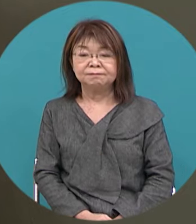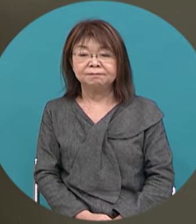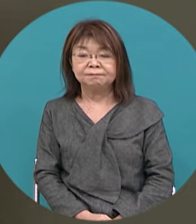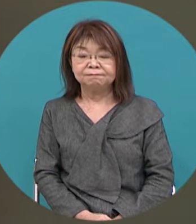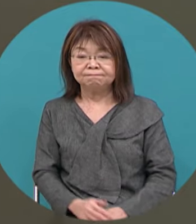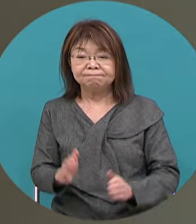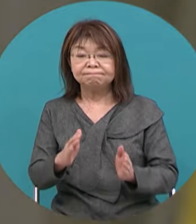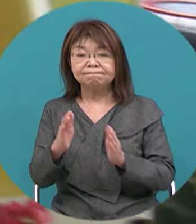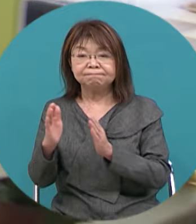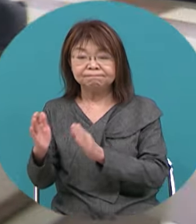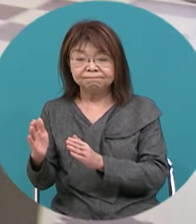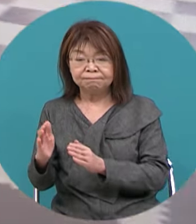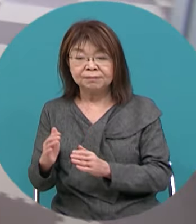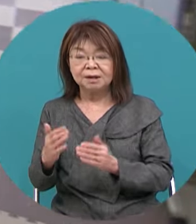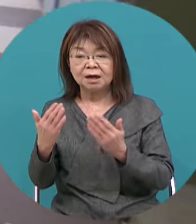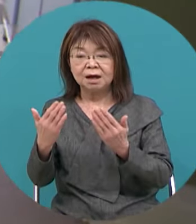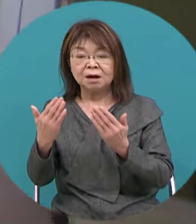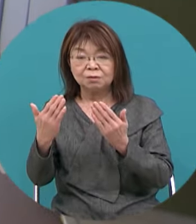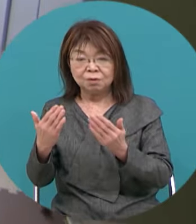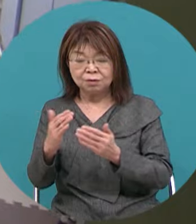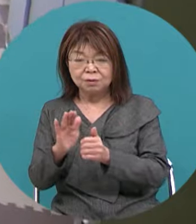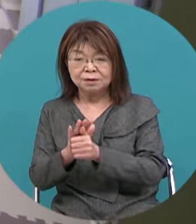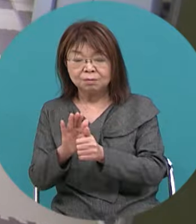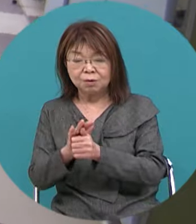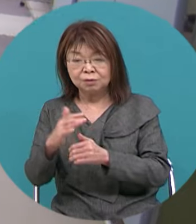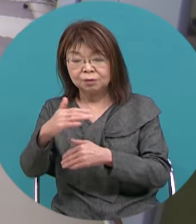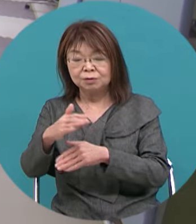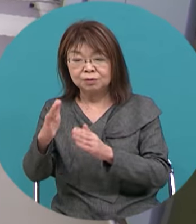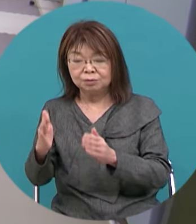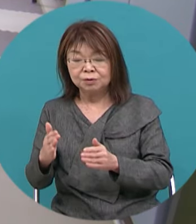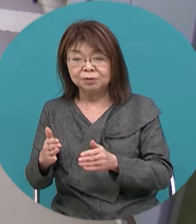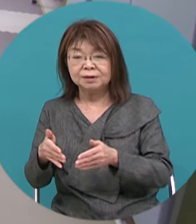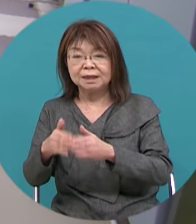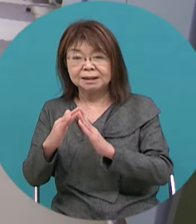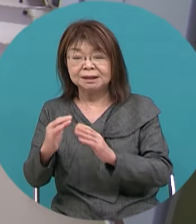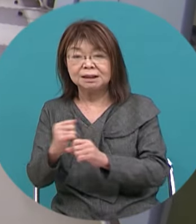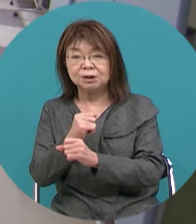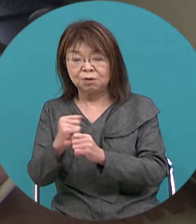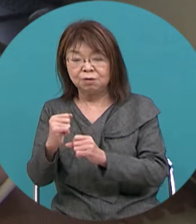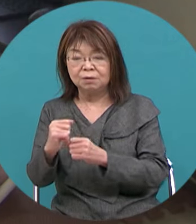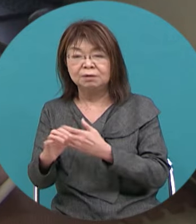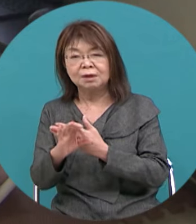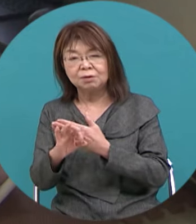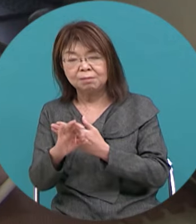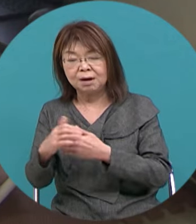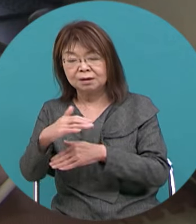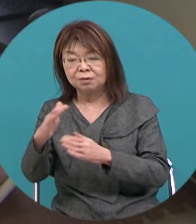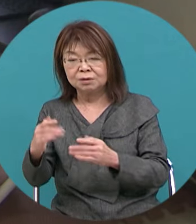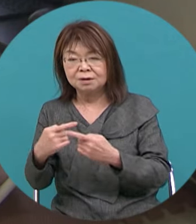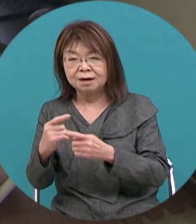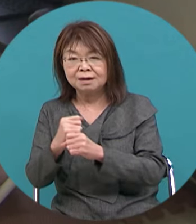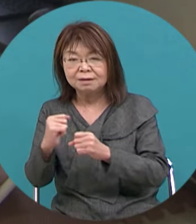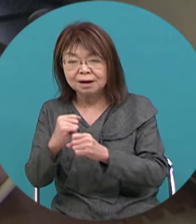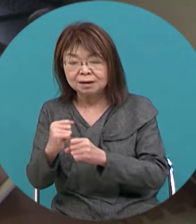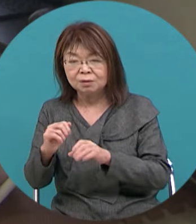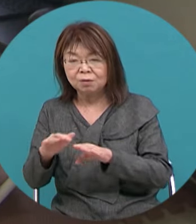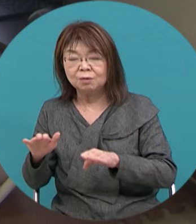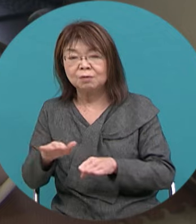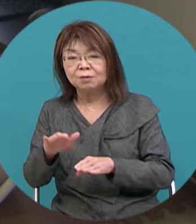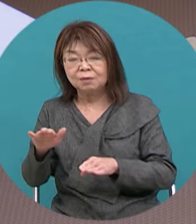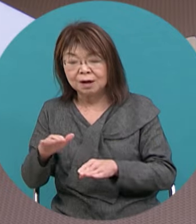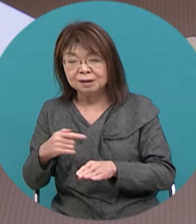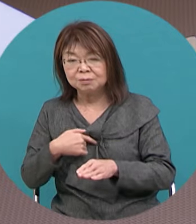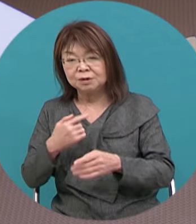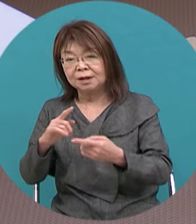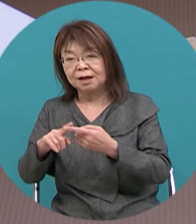一方、校内サポートルーム設置事業では、教室に入りづらい児童生徒が自分に合ったペ